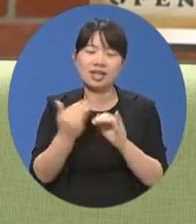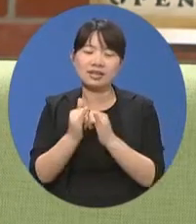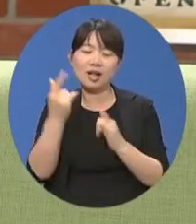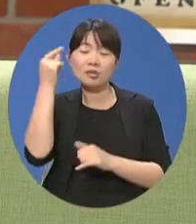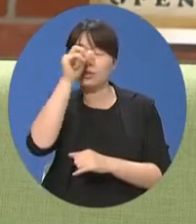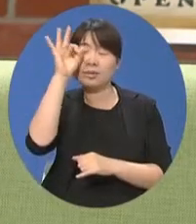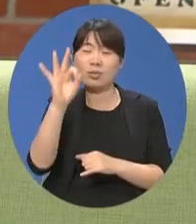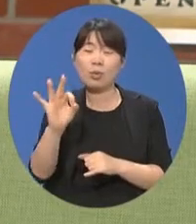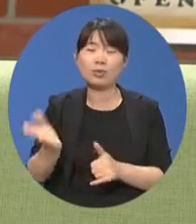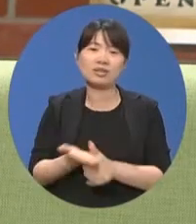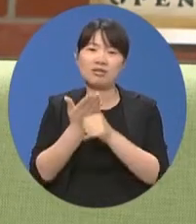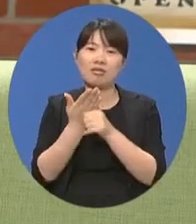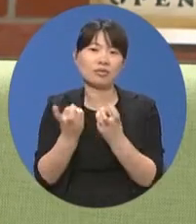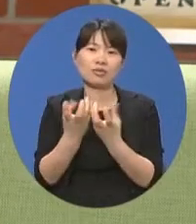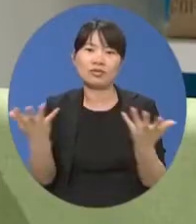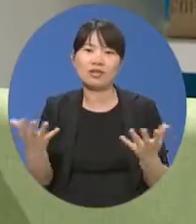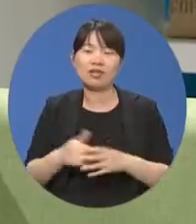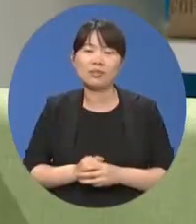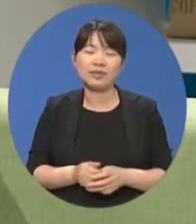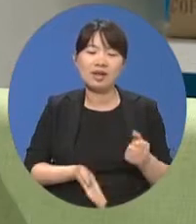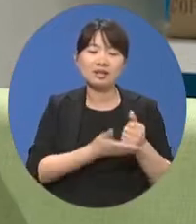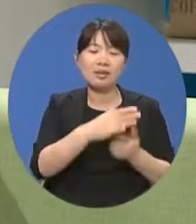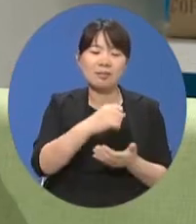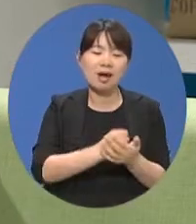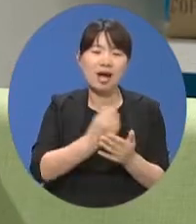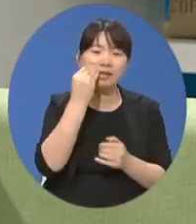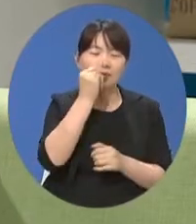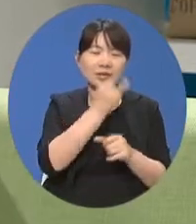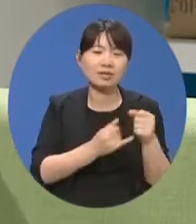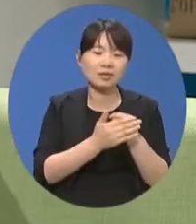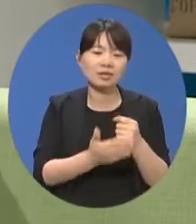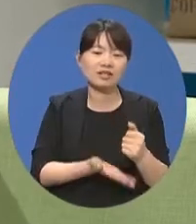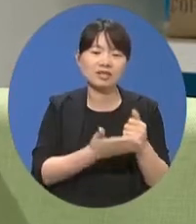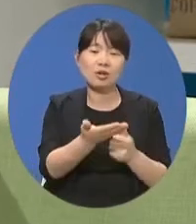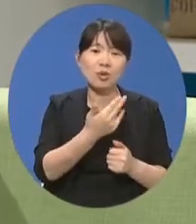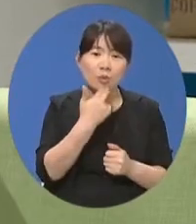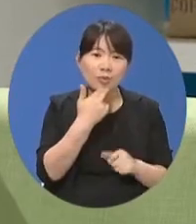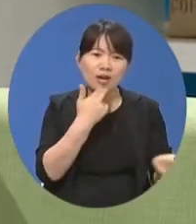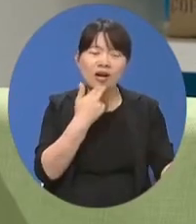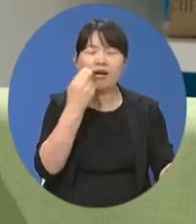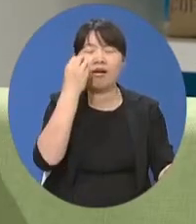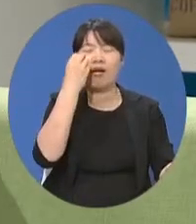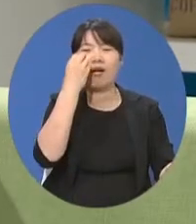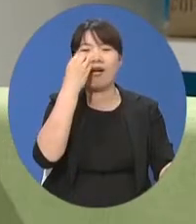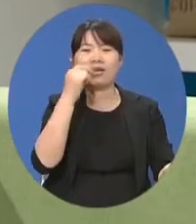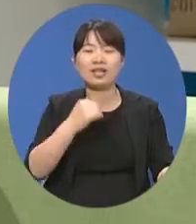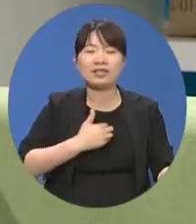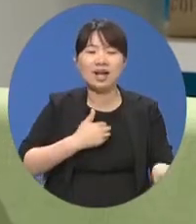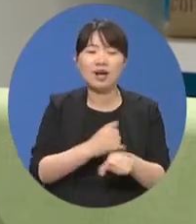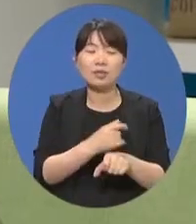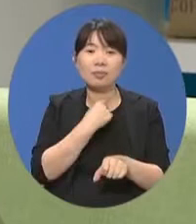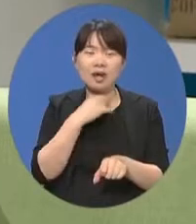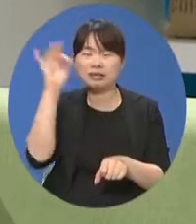눈치를 보는 아이로 크게 돼요. 왜냐하면 칭찬을 받는 데 익숙해져 있기 때문에 칭찬해 주지 않으면 이상한 거예요. 그러면 내가 하고